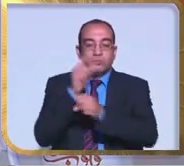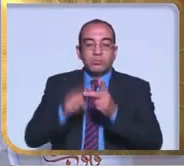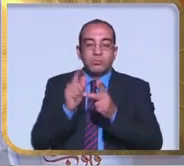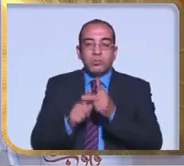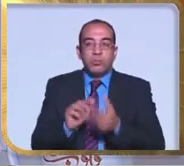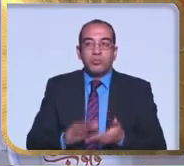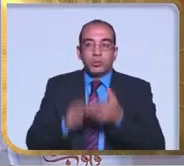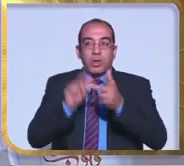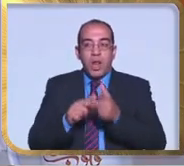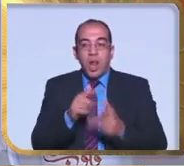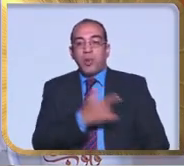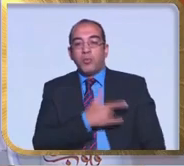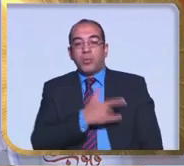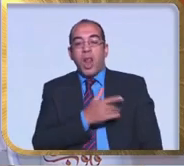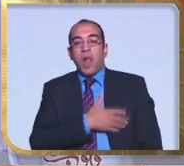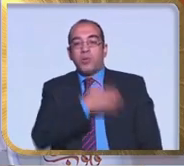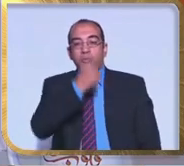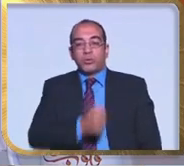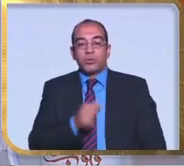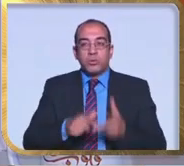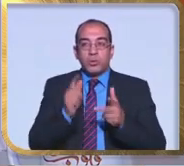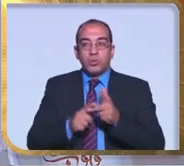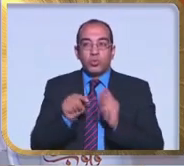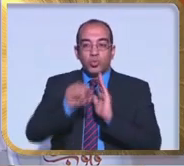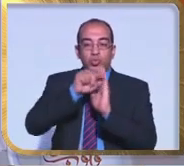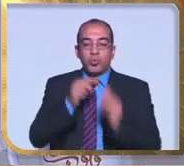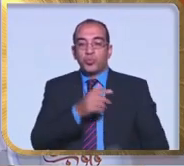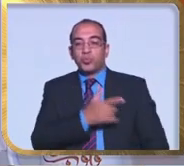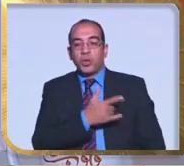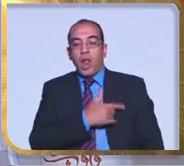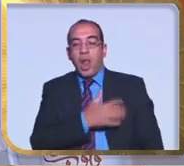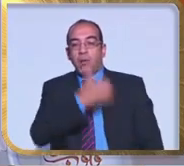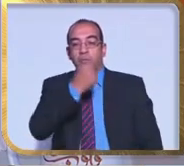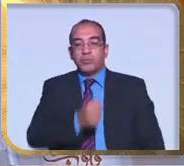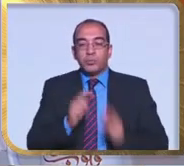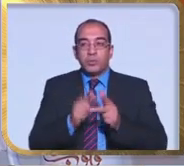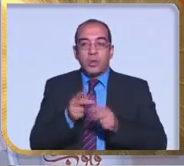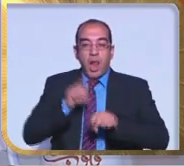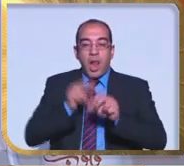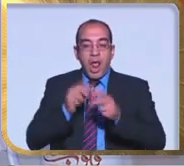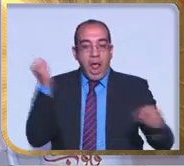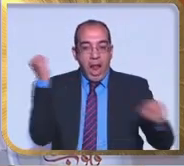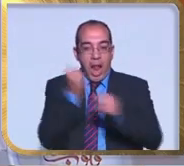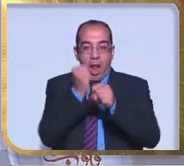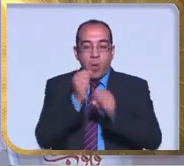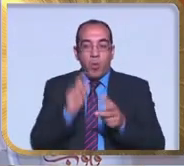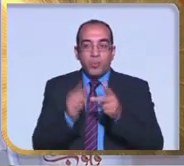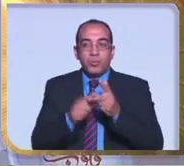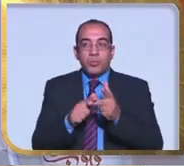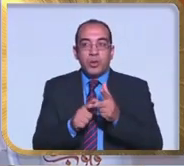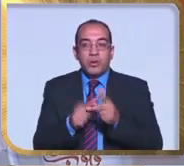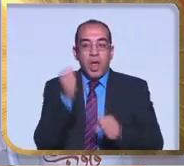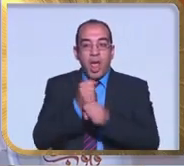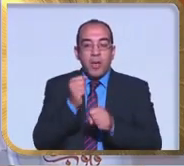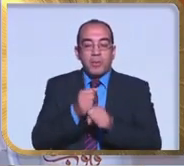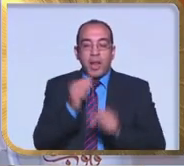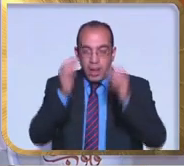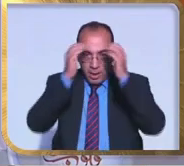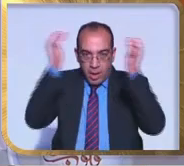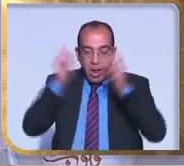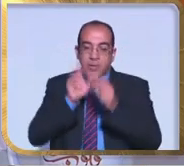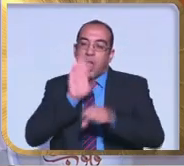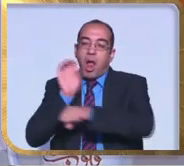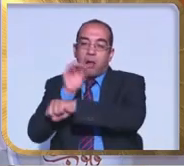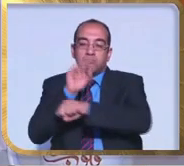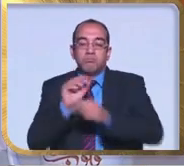لتنفيذ الإيمان وتطبيق الصور الإيمانية بطريقة عملية هو أنه يبتديها بالعلم، أنه